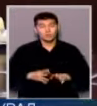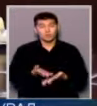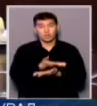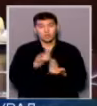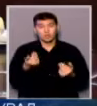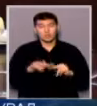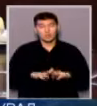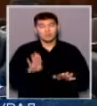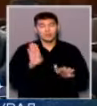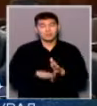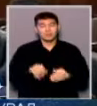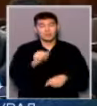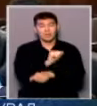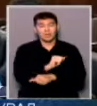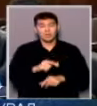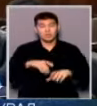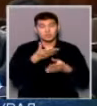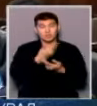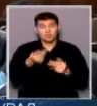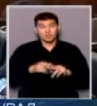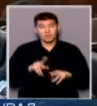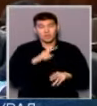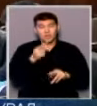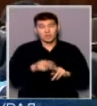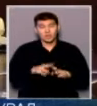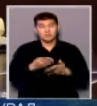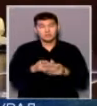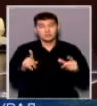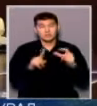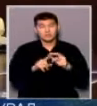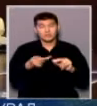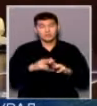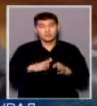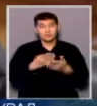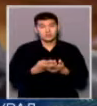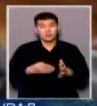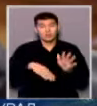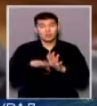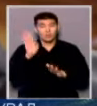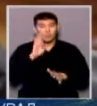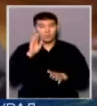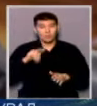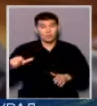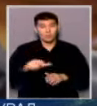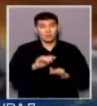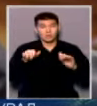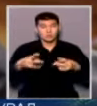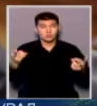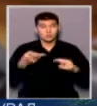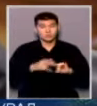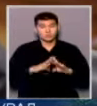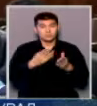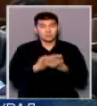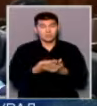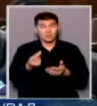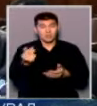отсутствуют незаконно построенные дамбы и водохранилища. Кроме того, по его словам, для использования морской воды путем опреснения необходимы